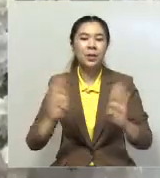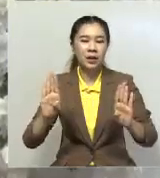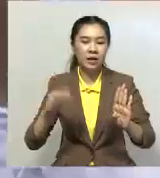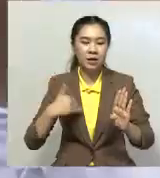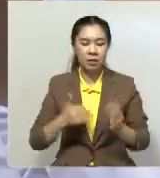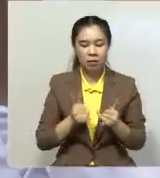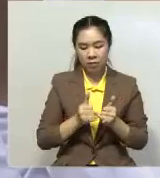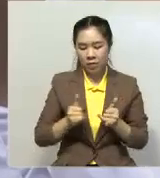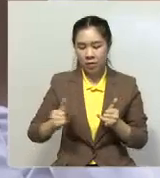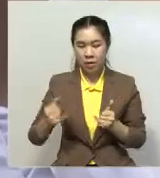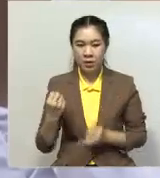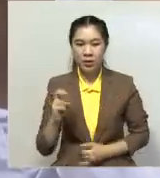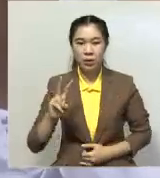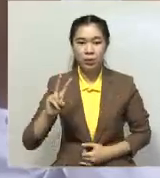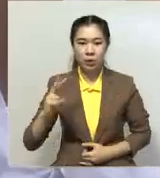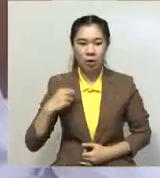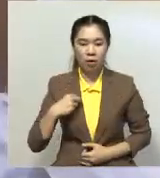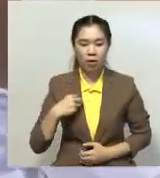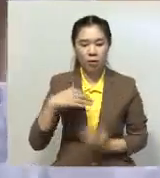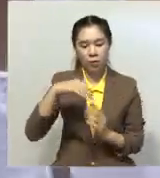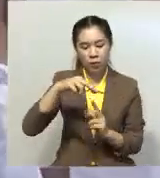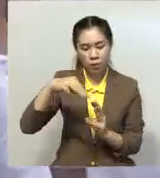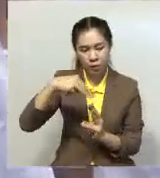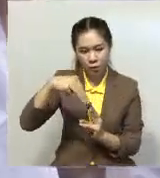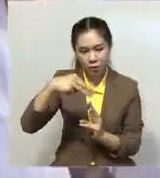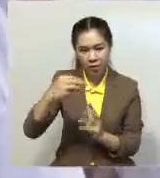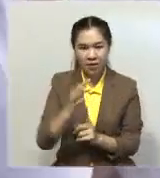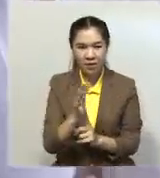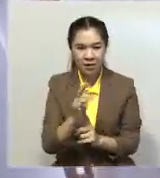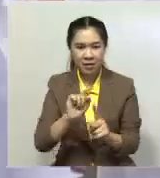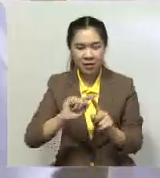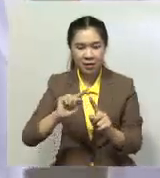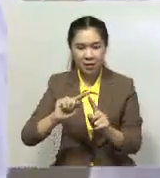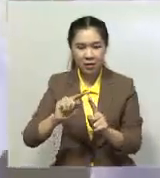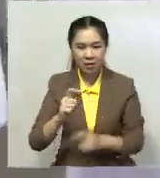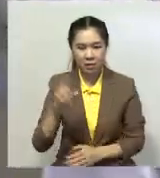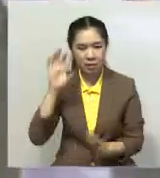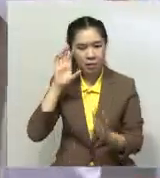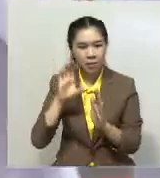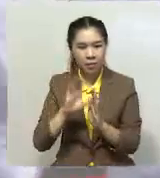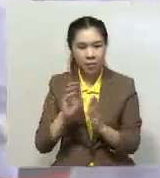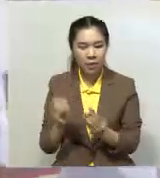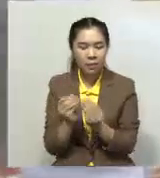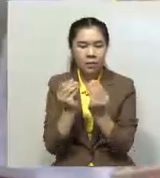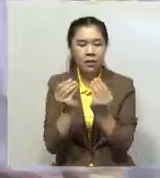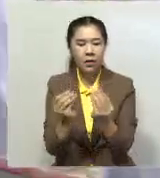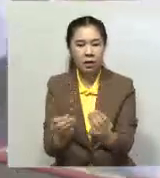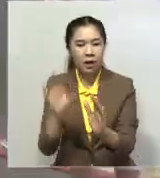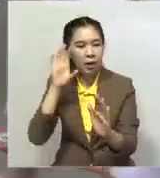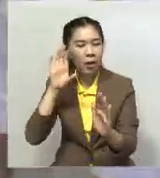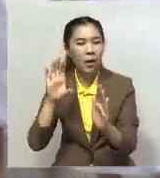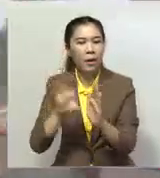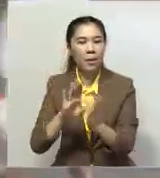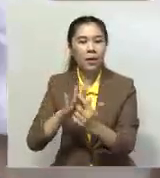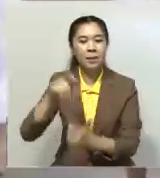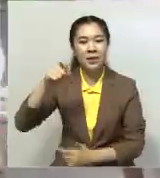ง12นาคจะทำพิธีจุดธูปเทียนวางพวงมาลัยหน้ารูปนาวาตรีสมานกุนันหลังจากนั้นนาค